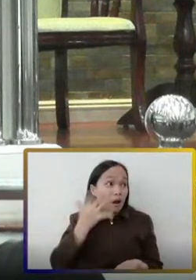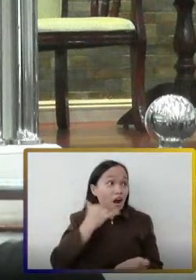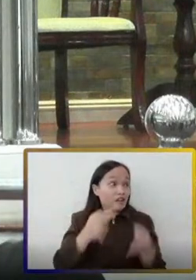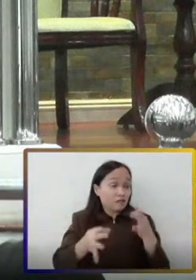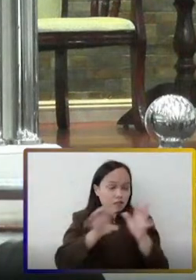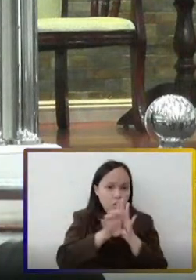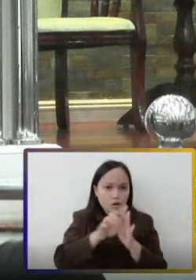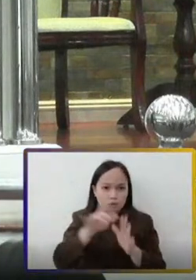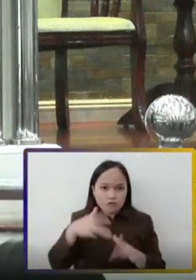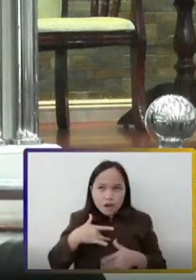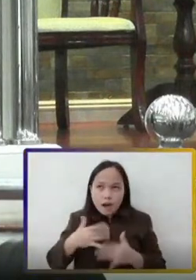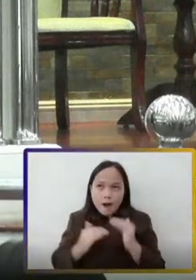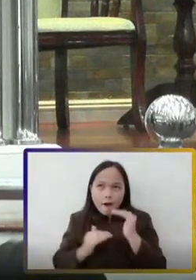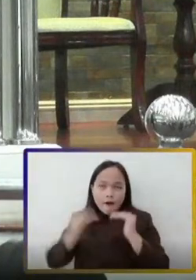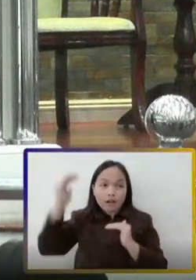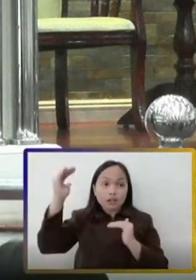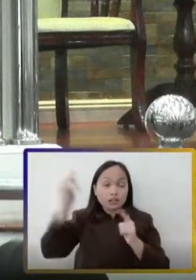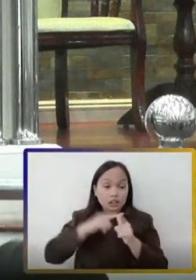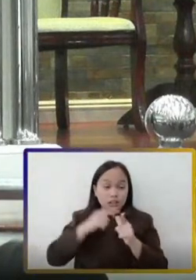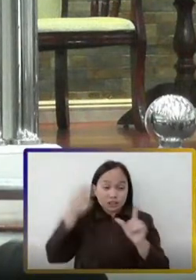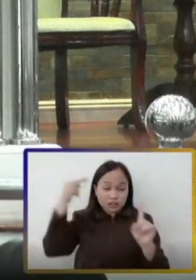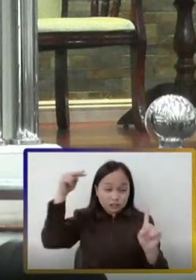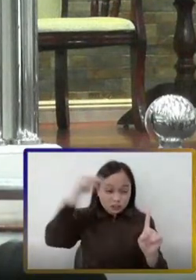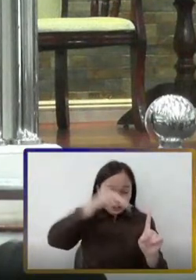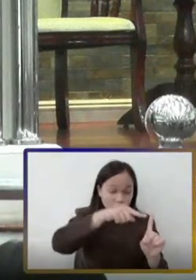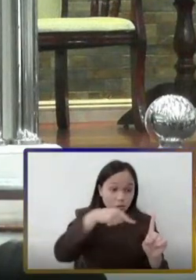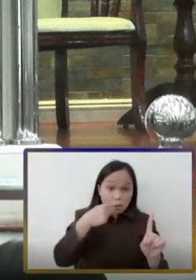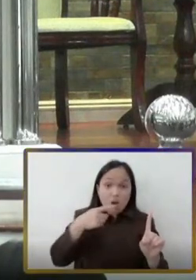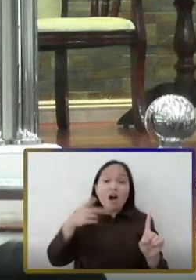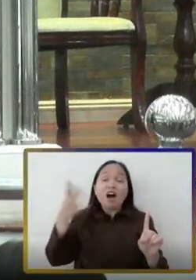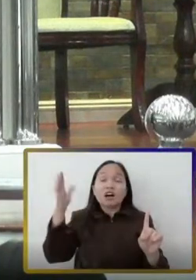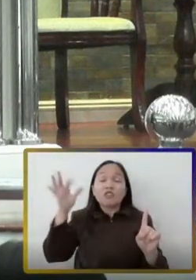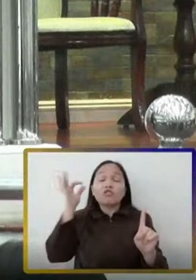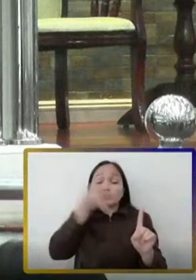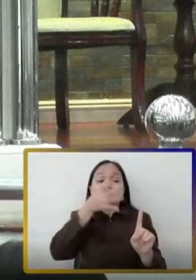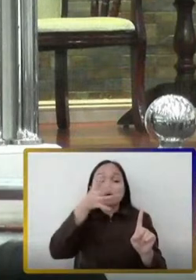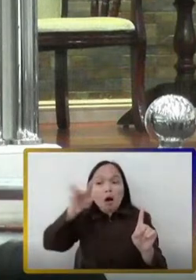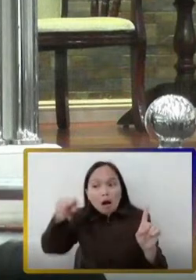na angat ka, sila yung mga tao makikita mo pag bumagsak na.